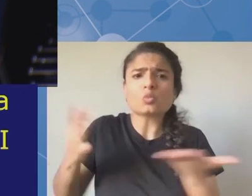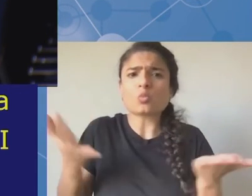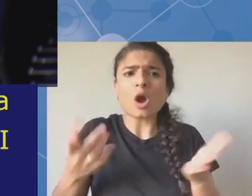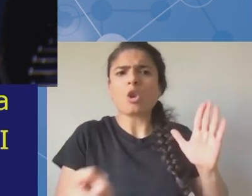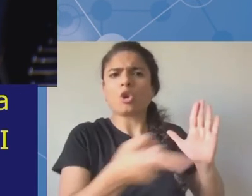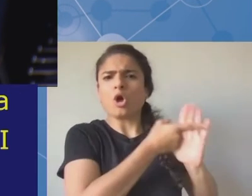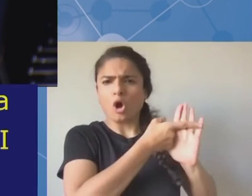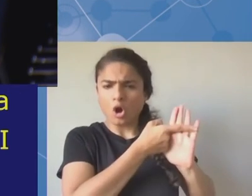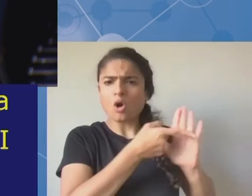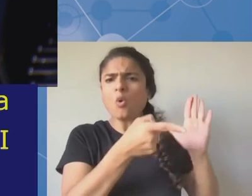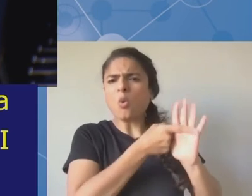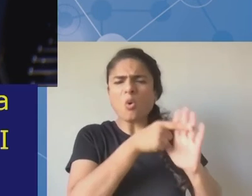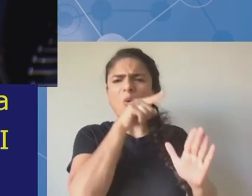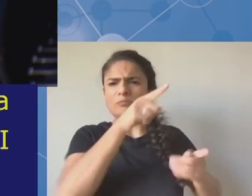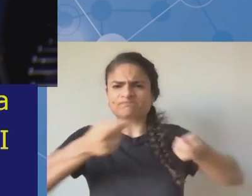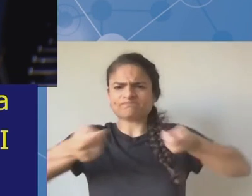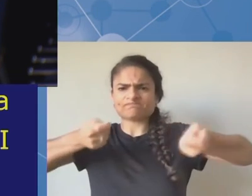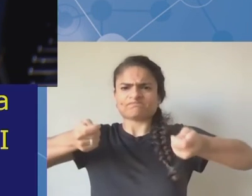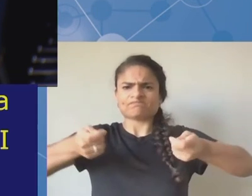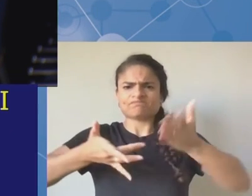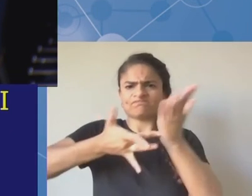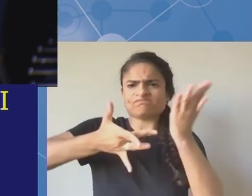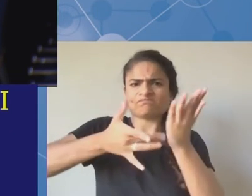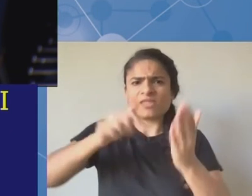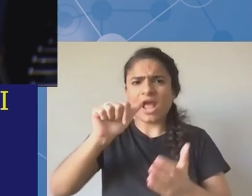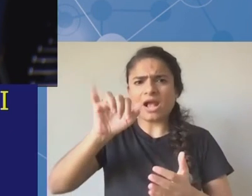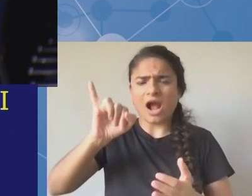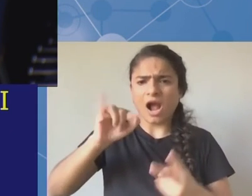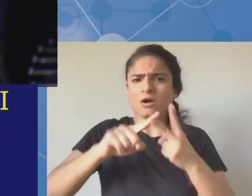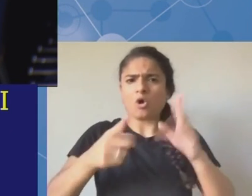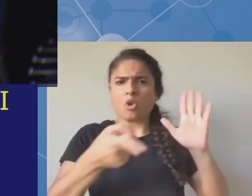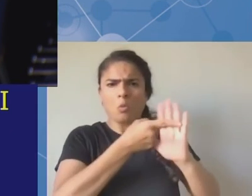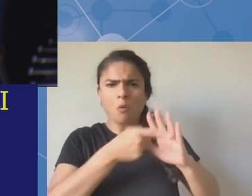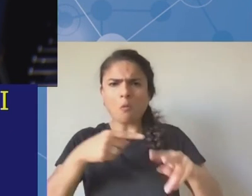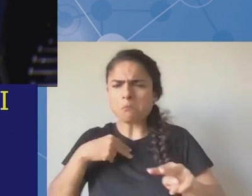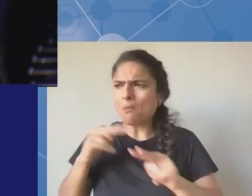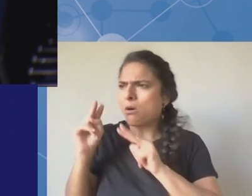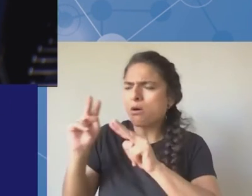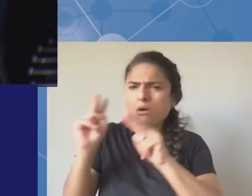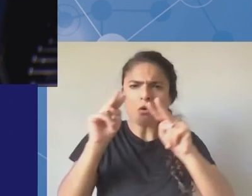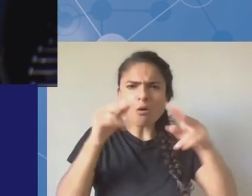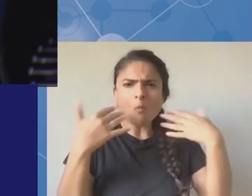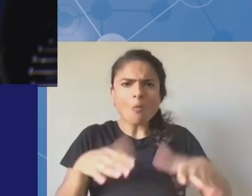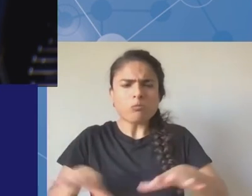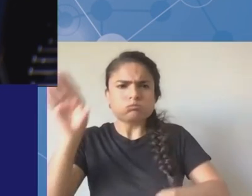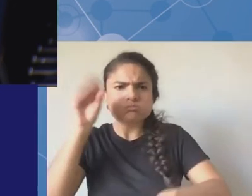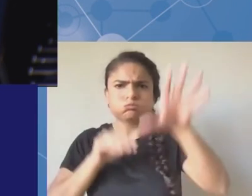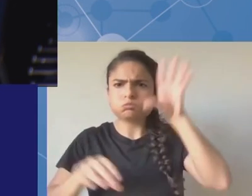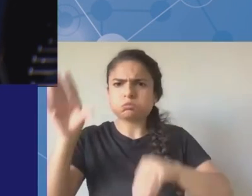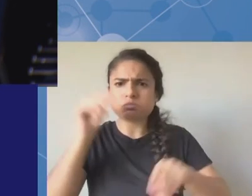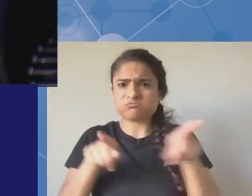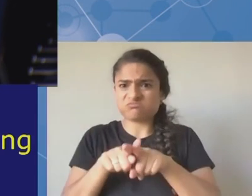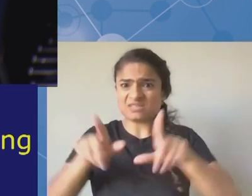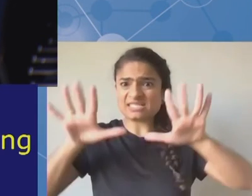Главной областью моих исследований являются правовое урегулирование и законоположения, касающиеся